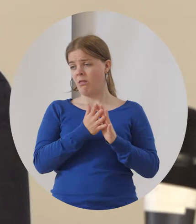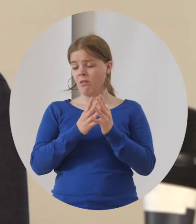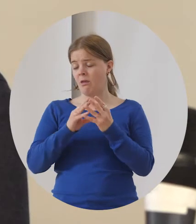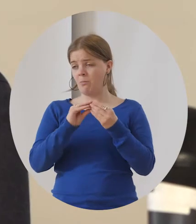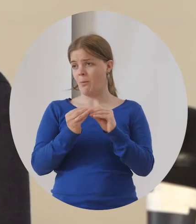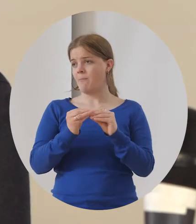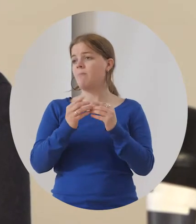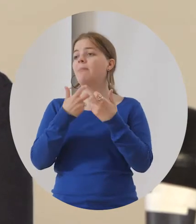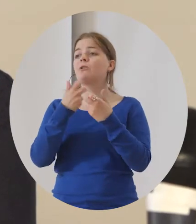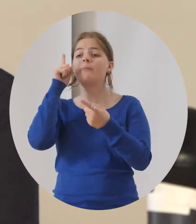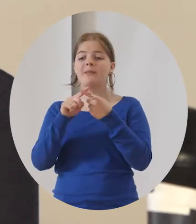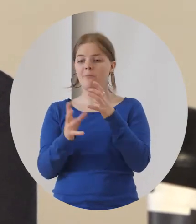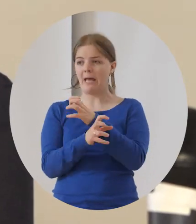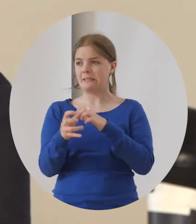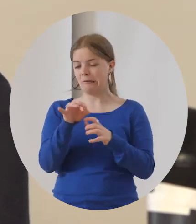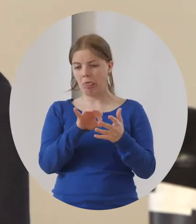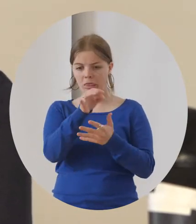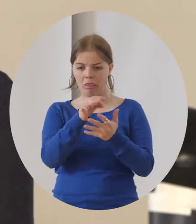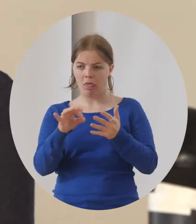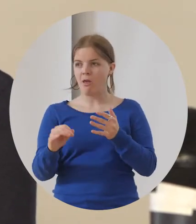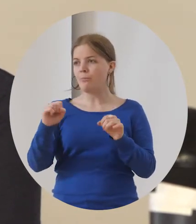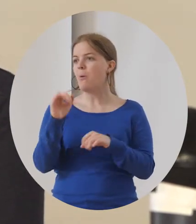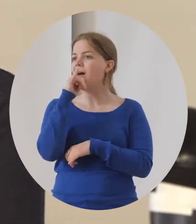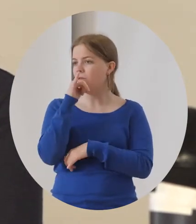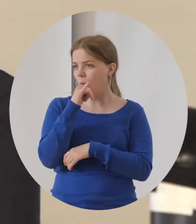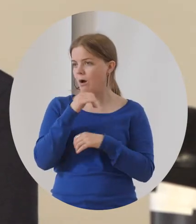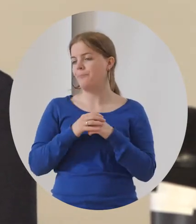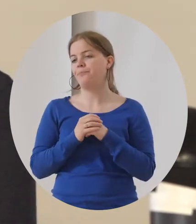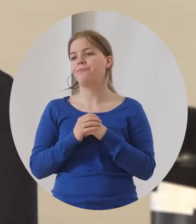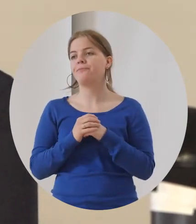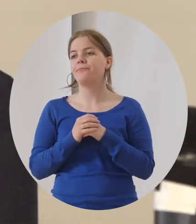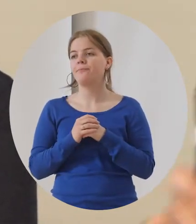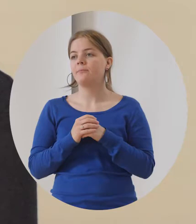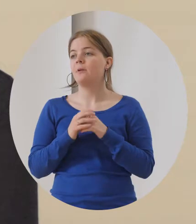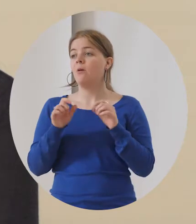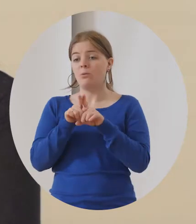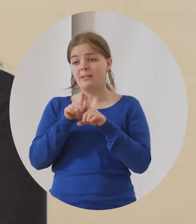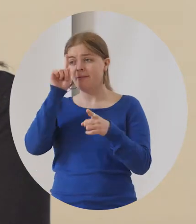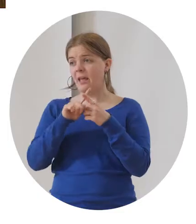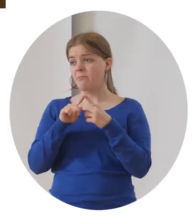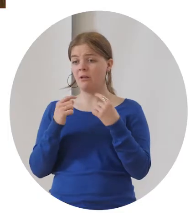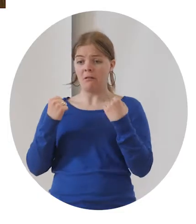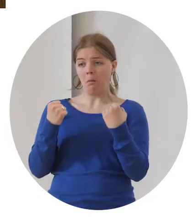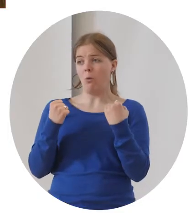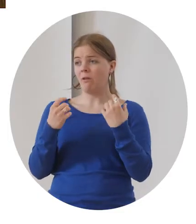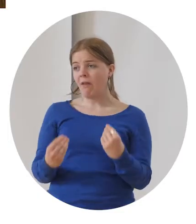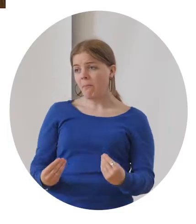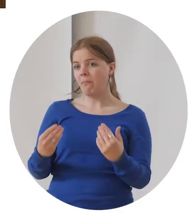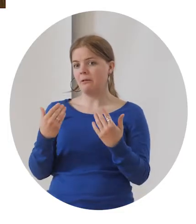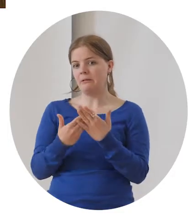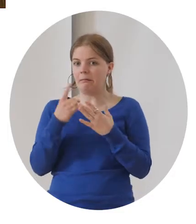praxies qui sont maladroites. Cette difficulté hypotonique qui est présente, elle se